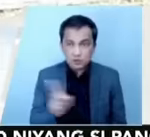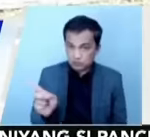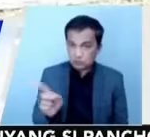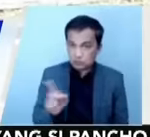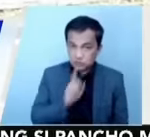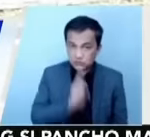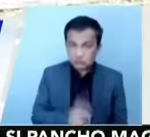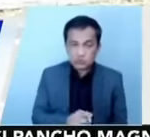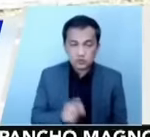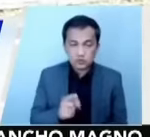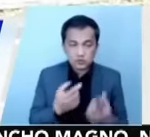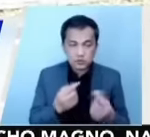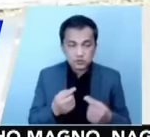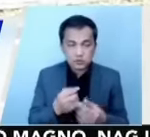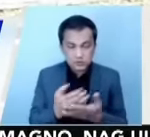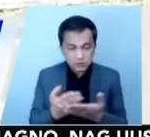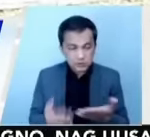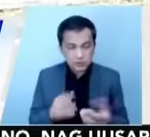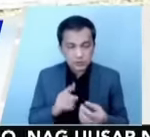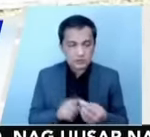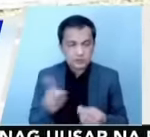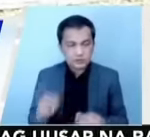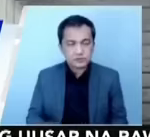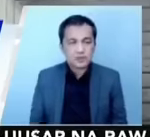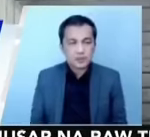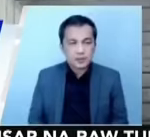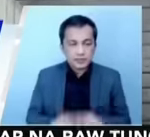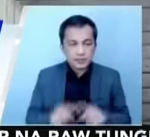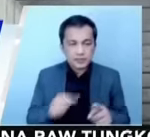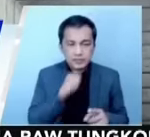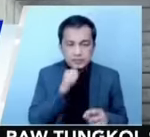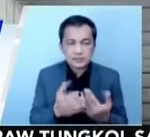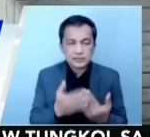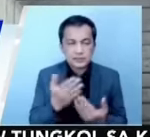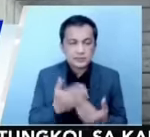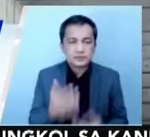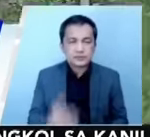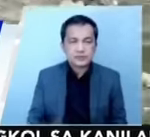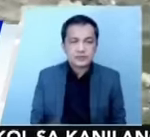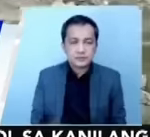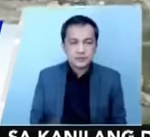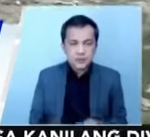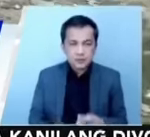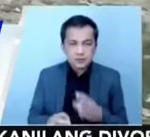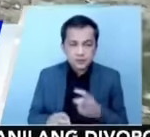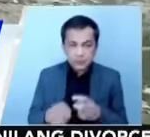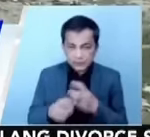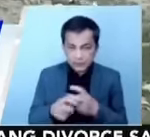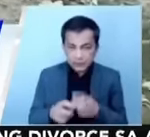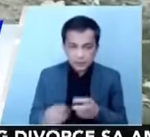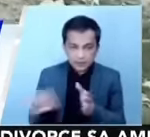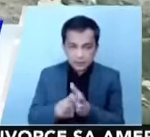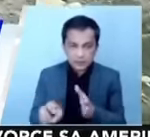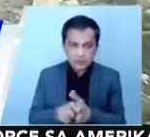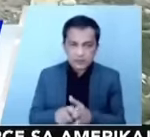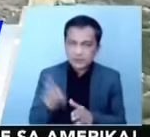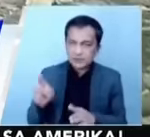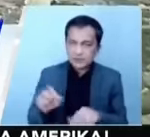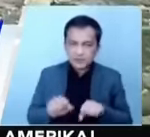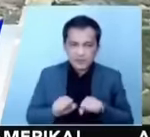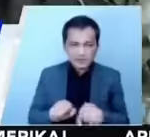do something about it, ano? Pero hindi po madali yan eh. Pero kung pahirap sa commuter, oh, bandakan po, wala nang drive,